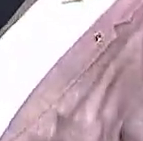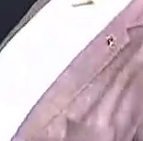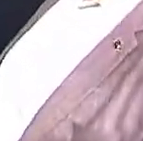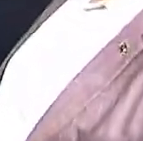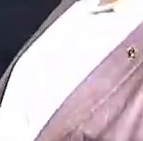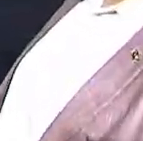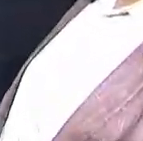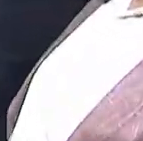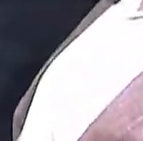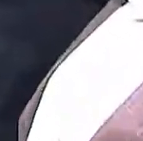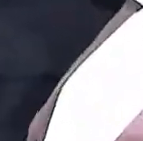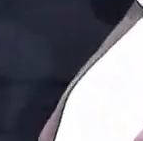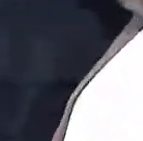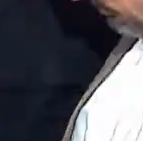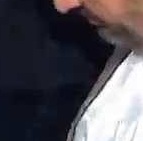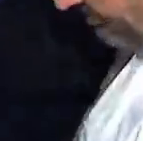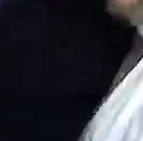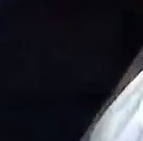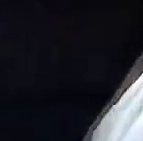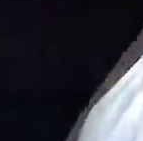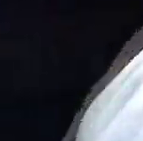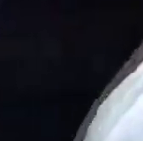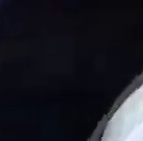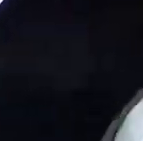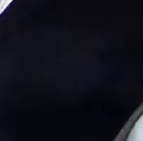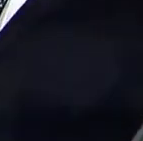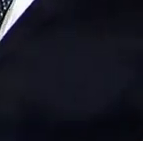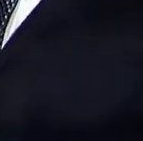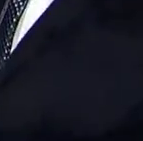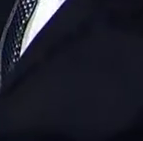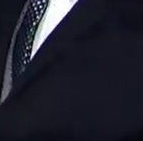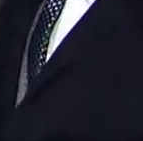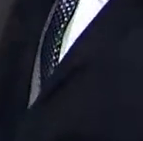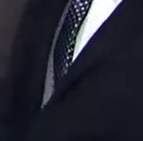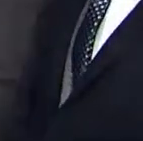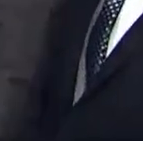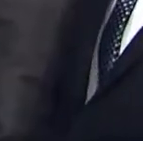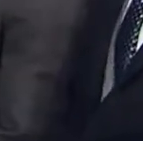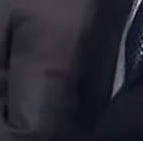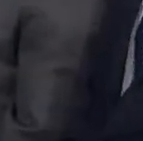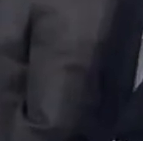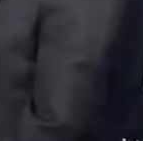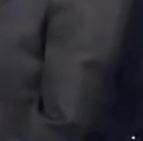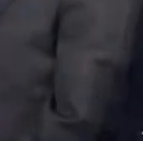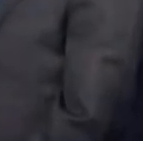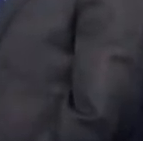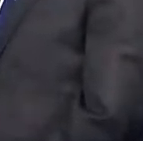uzun vadede stratejik planları bugün İstanbul Büyükşehir